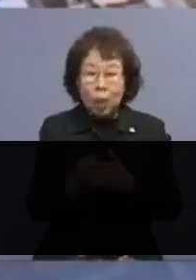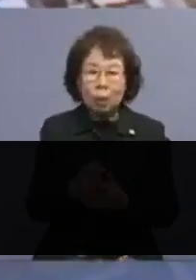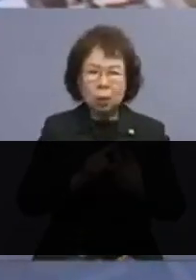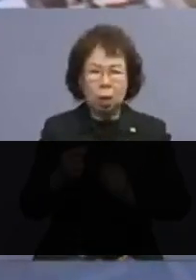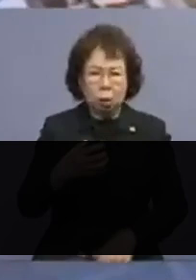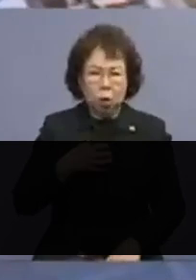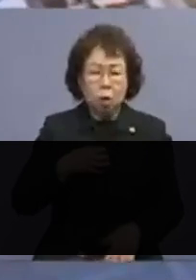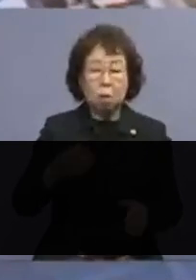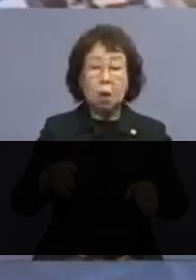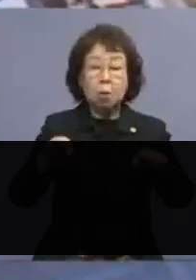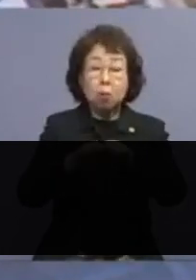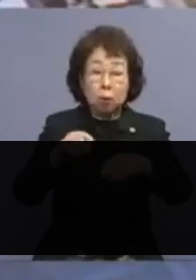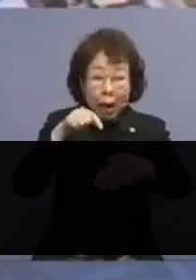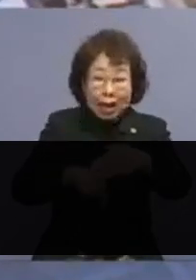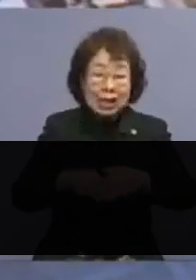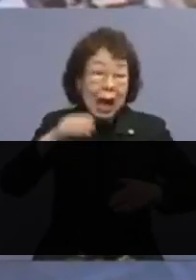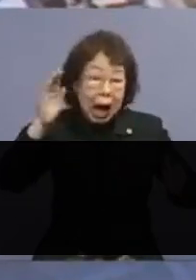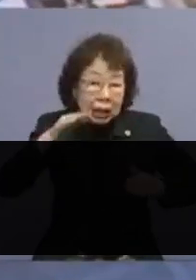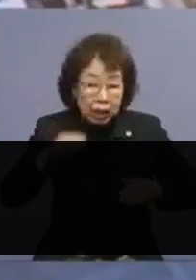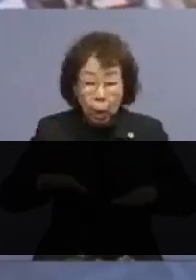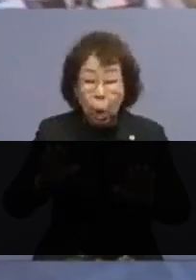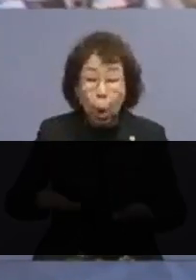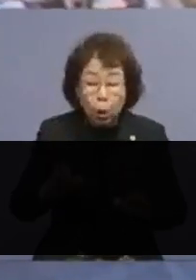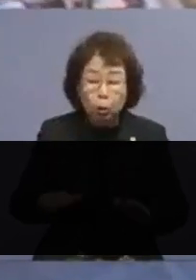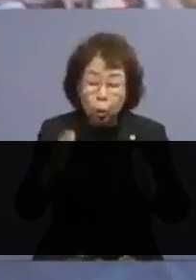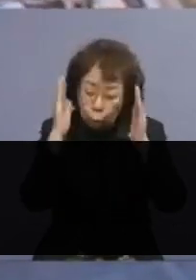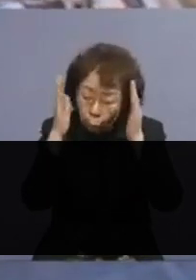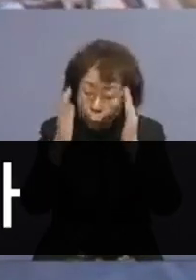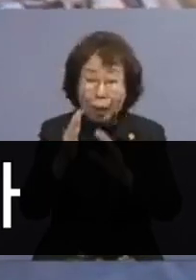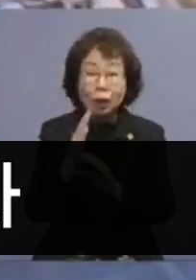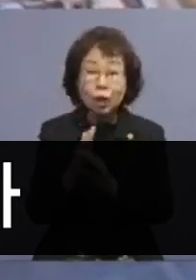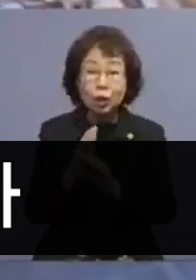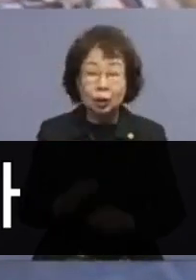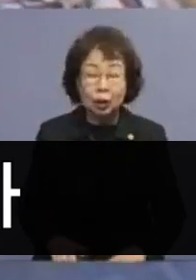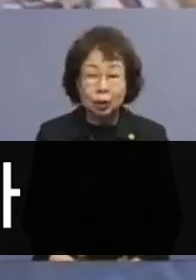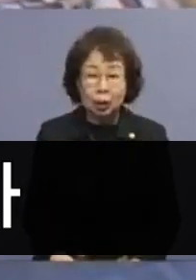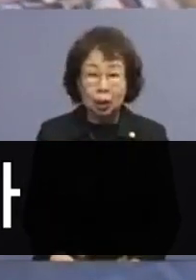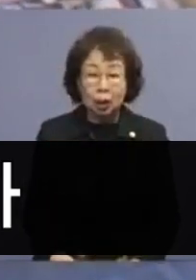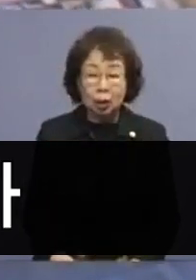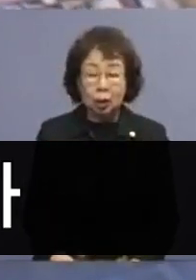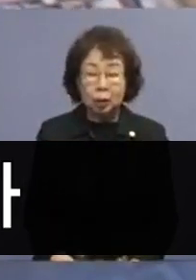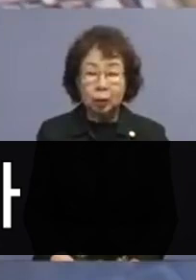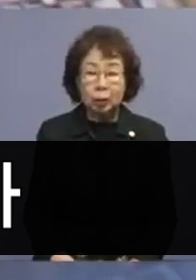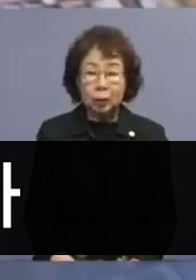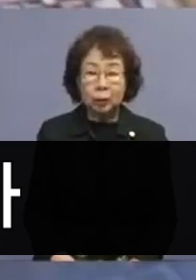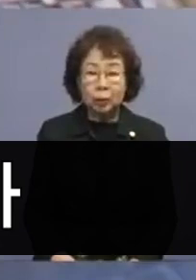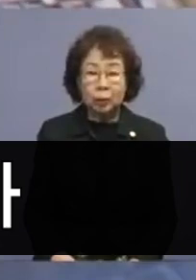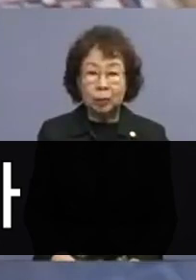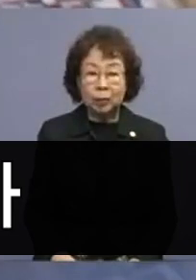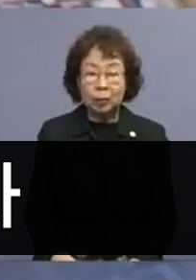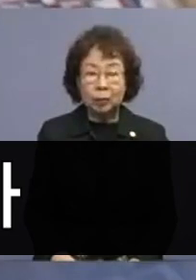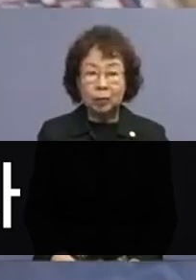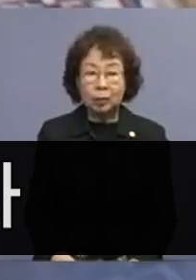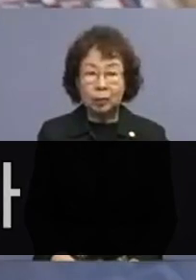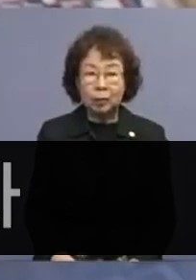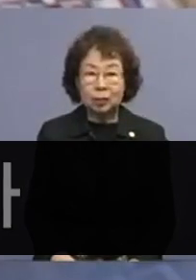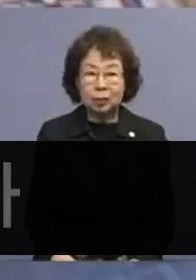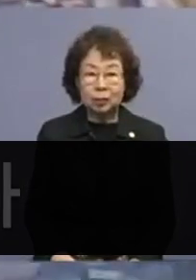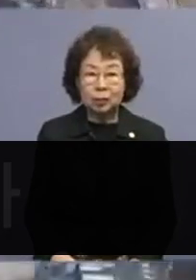위태로워진 건물에서 학생들은 오늘도 수업을 받고 있습니다 집중도도 먼저 최종 기자가 보도합니다